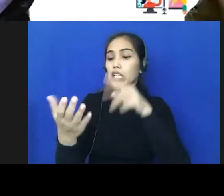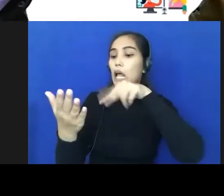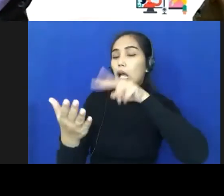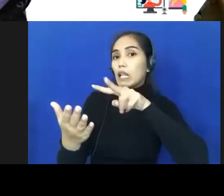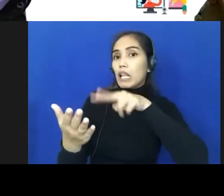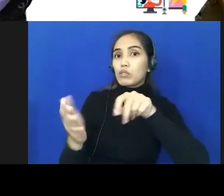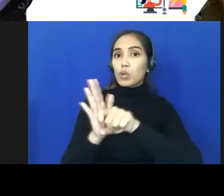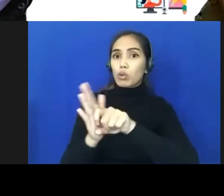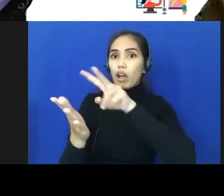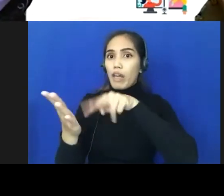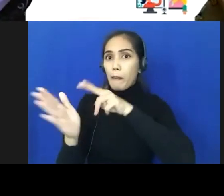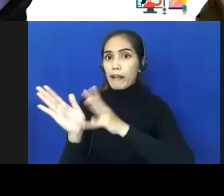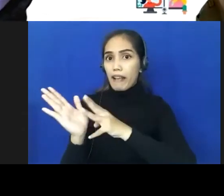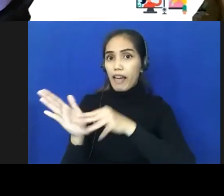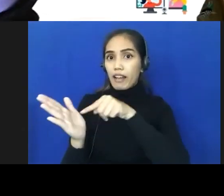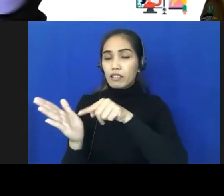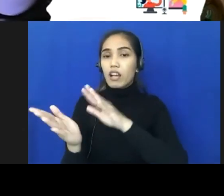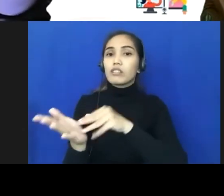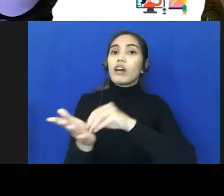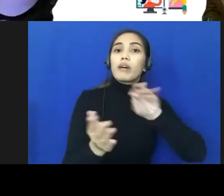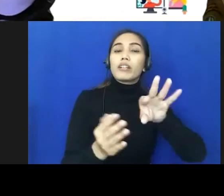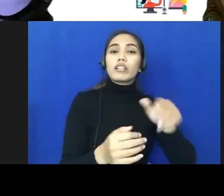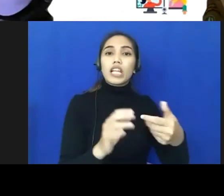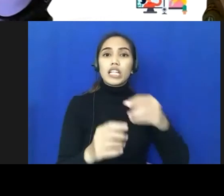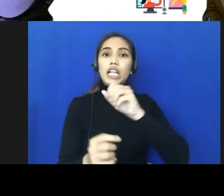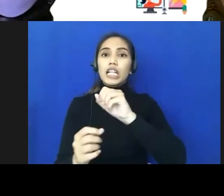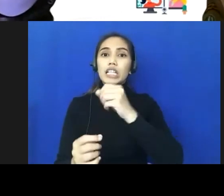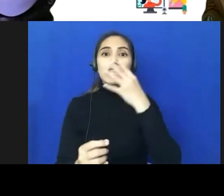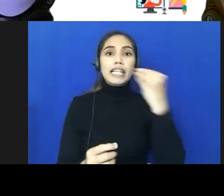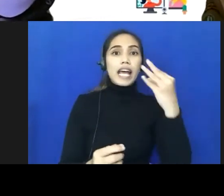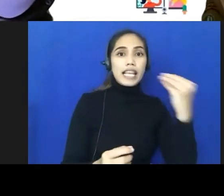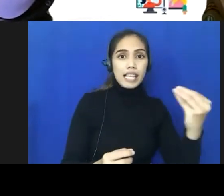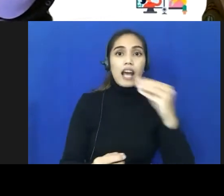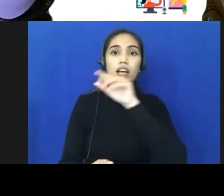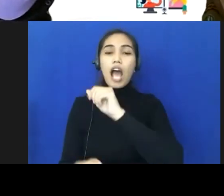orang. Jadi disesuaikan dengan jumlah desanya. Jadi tiap desa ada dua